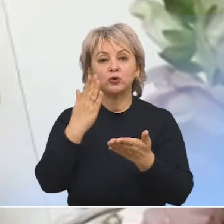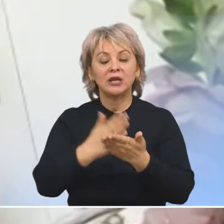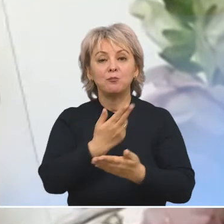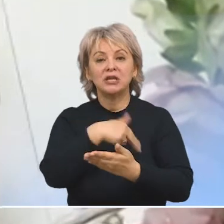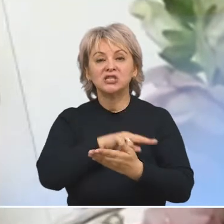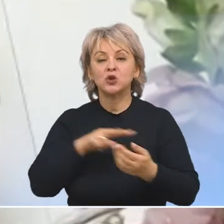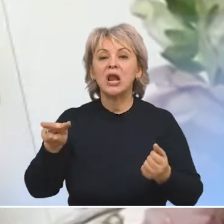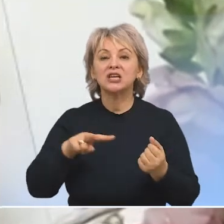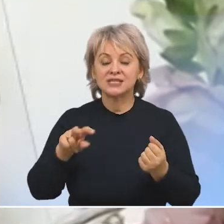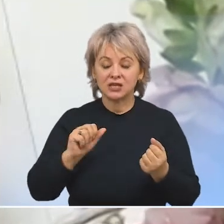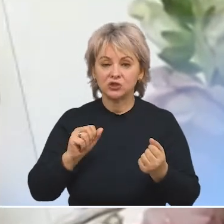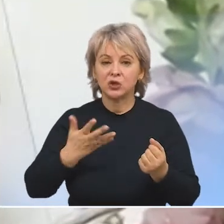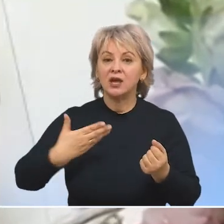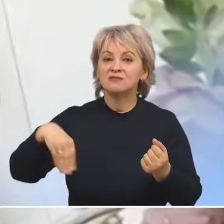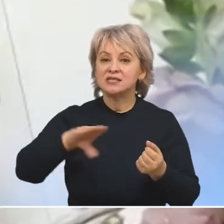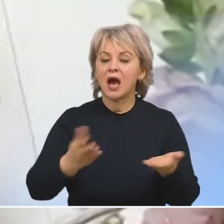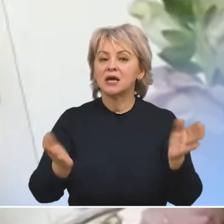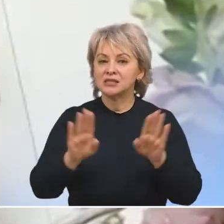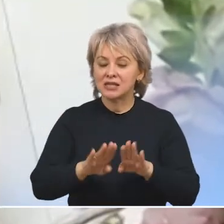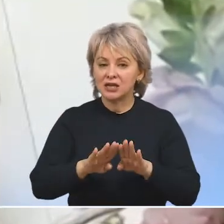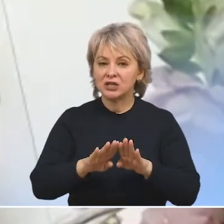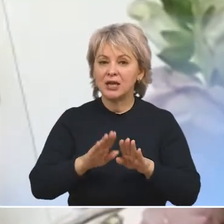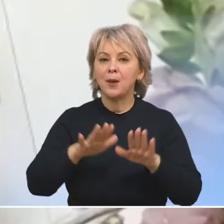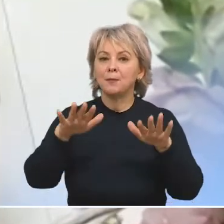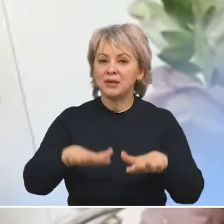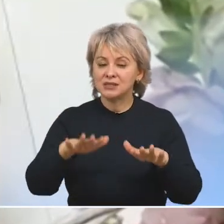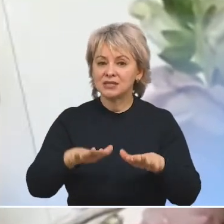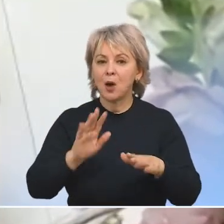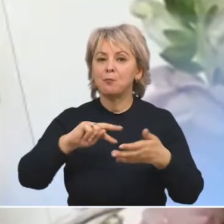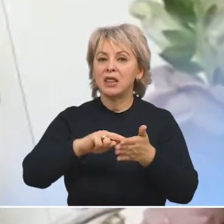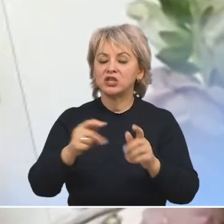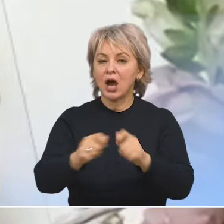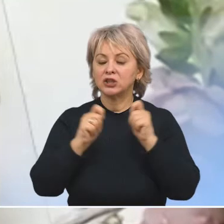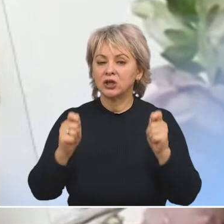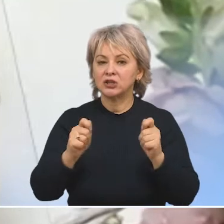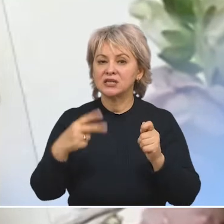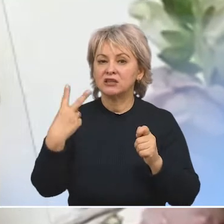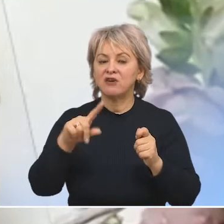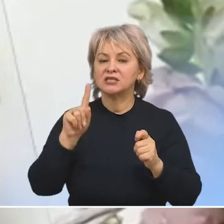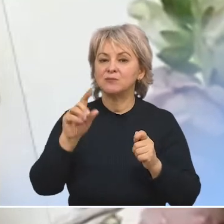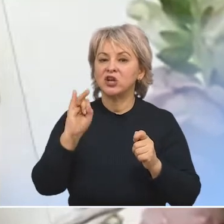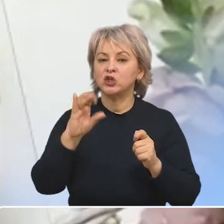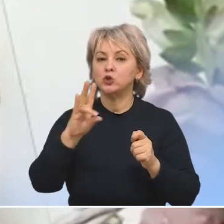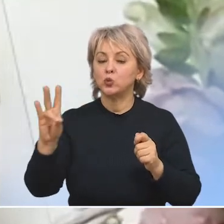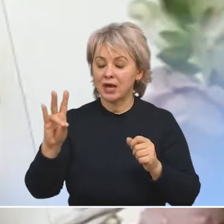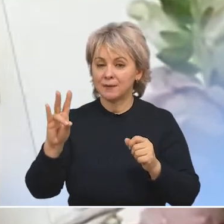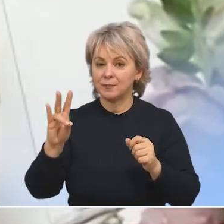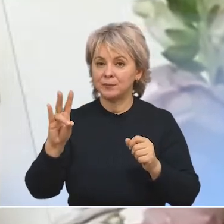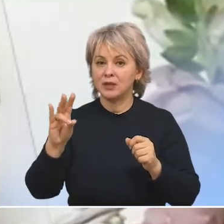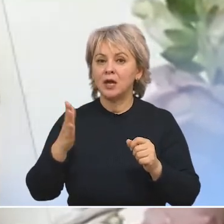имеют медицинскую лицензию. Все остальные средства размещения планируется открыть 21